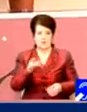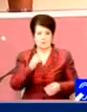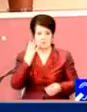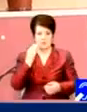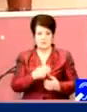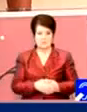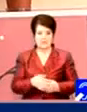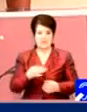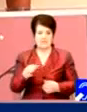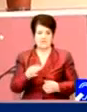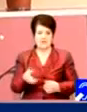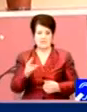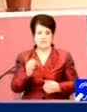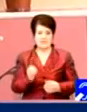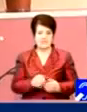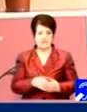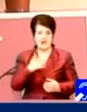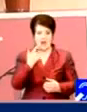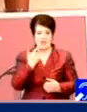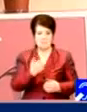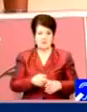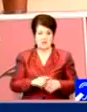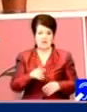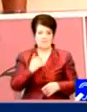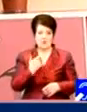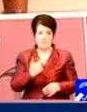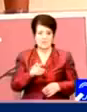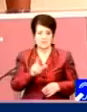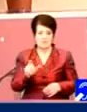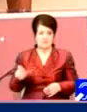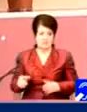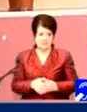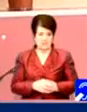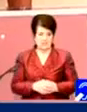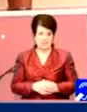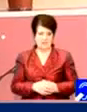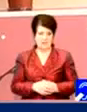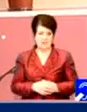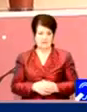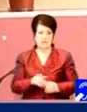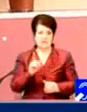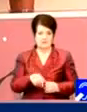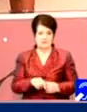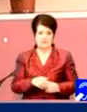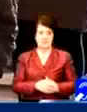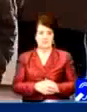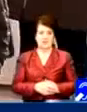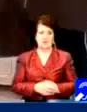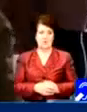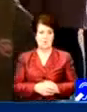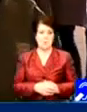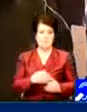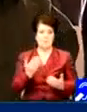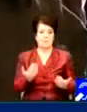Moldova, indiferent de limba pe care o vorbesc, de cetățenia care se autoidentifică beneficiarea acestor proiecte.